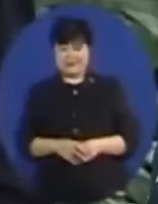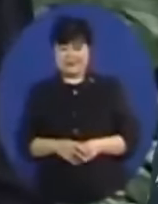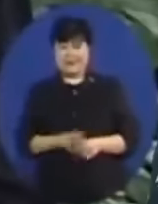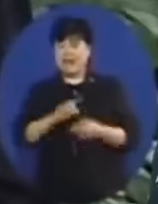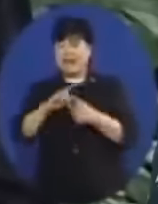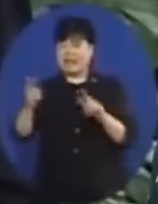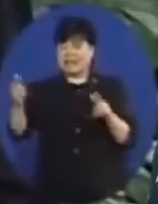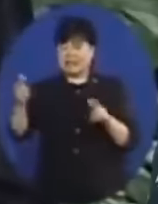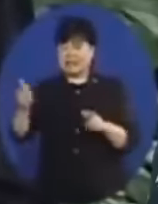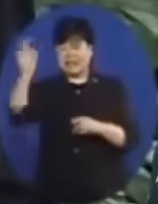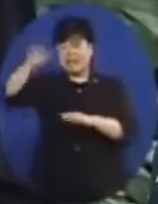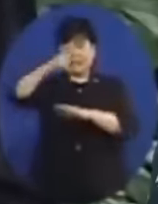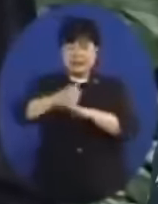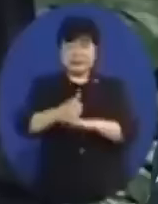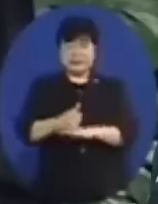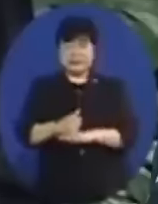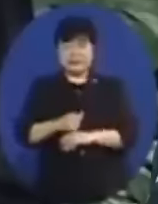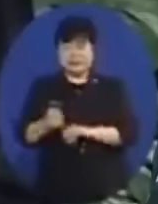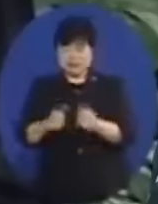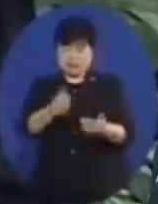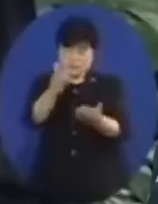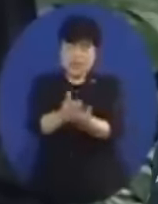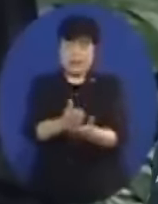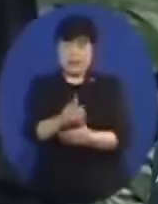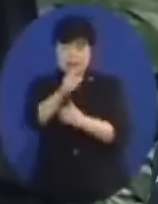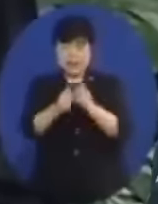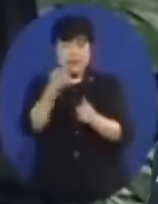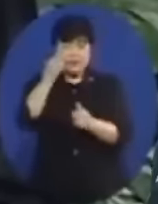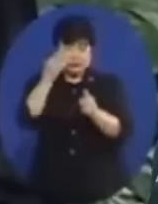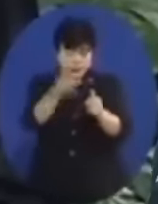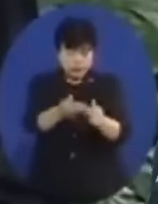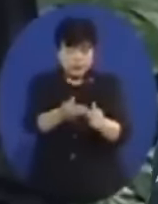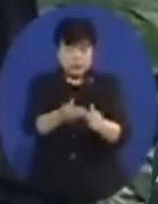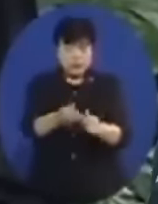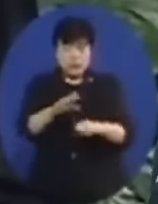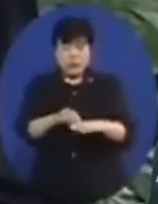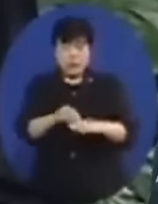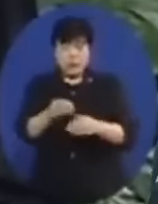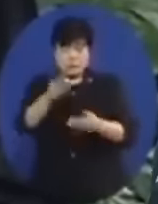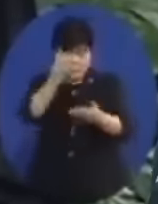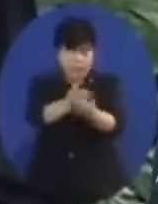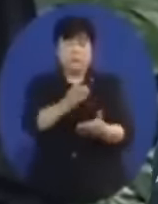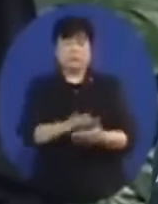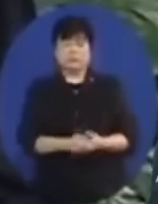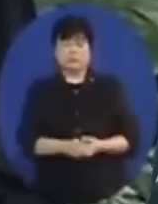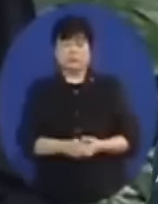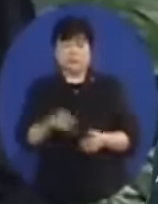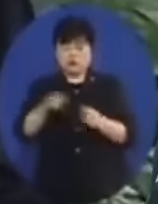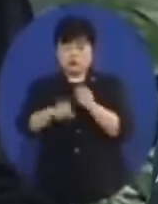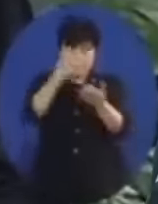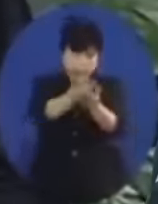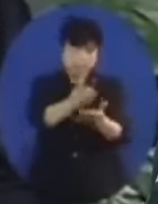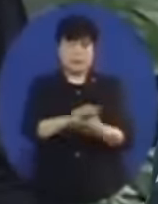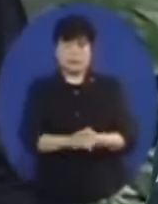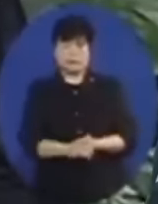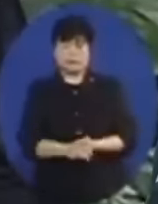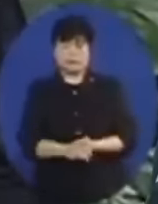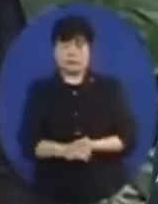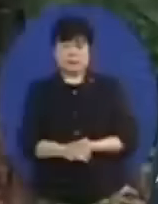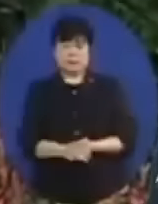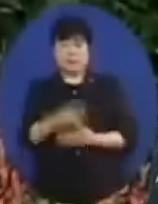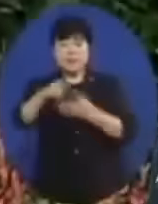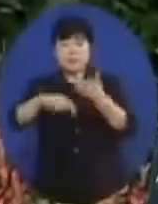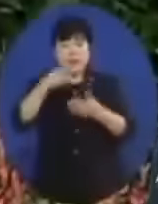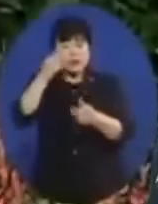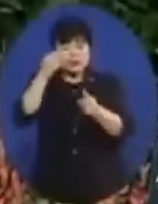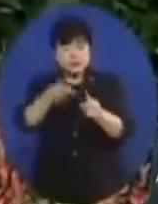그러니까 다윗이 말하기를 아니야 하나님의 기름 부은 자에게 네가 손대지 마라. 죽이지 말라. 누구든지 손을 들어 야훼의